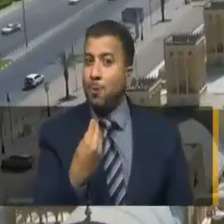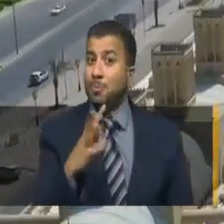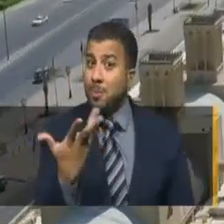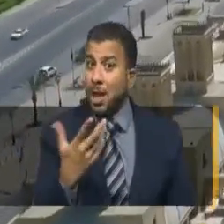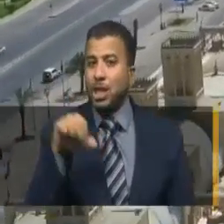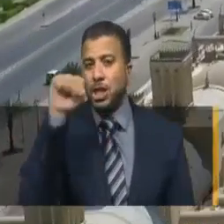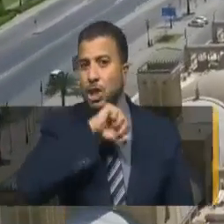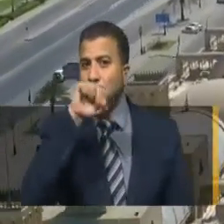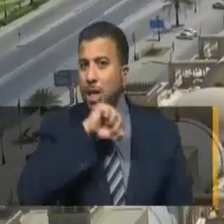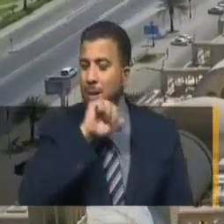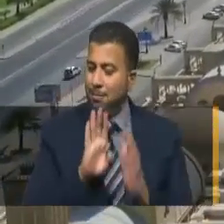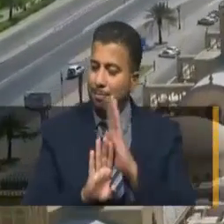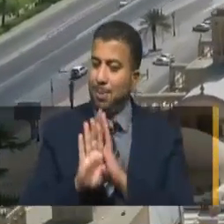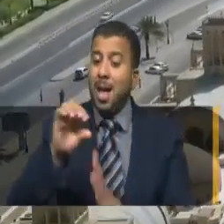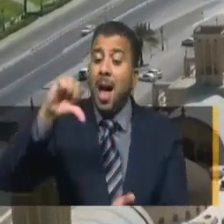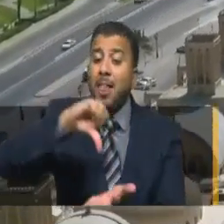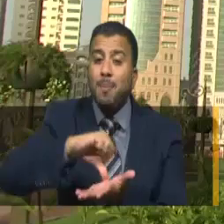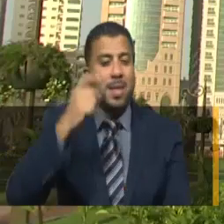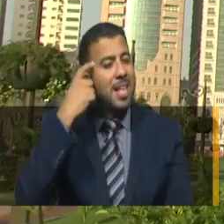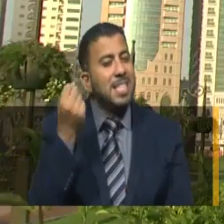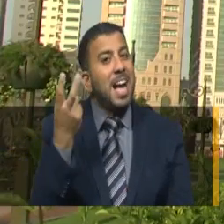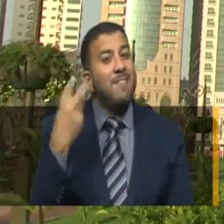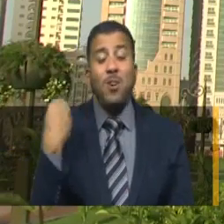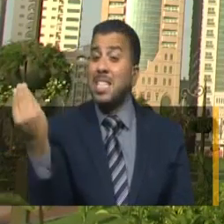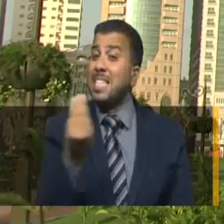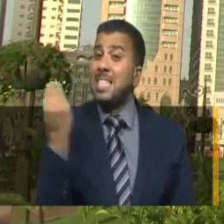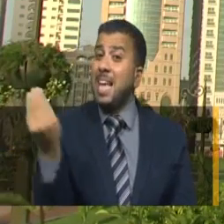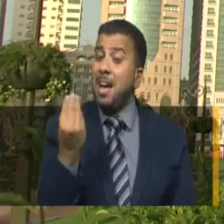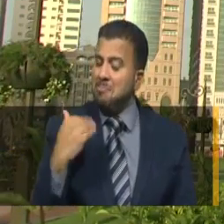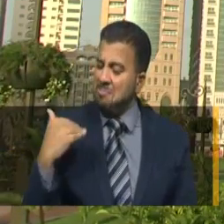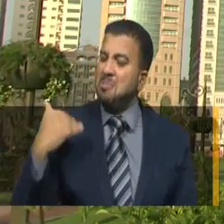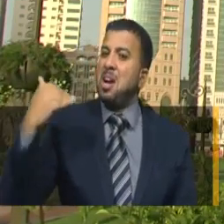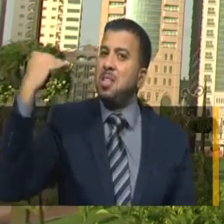وصلت إليه الشارقة، عاصمة الثقافة والسياحة، من تقدم وازدهار.